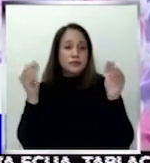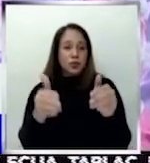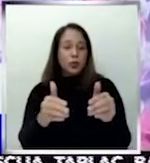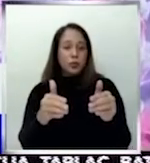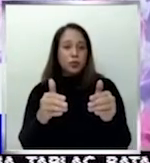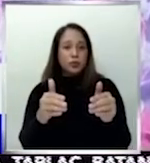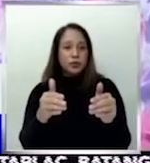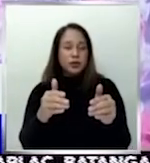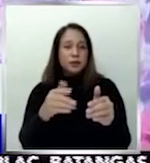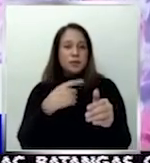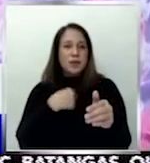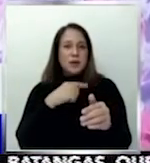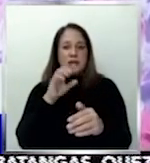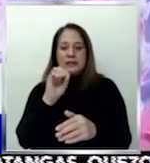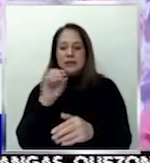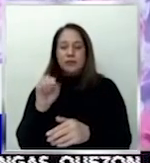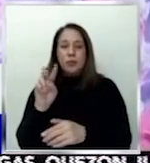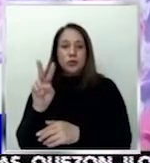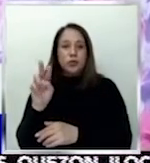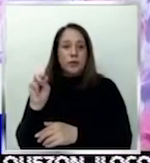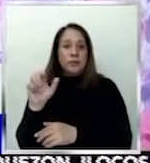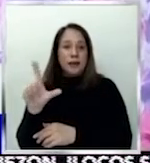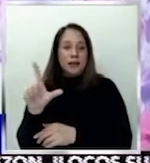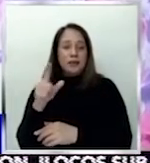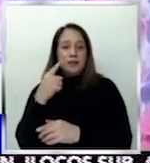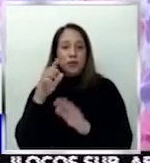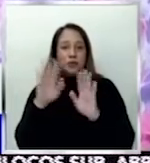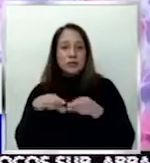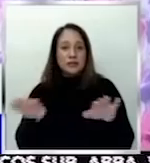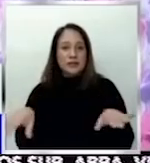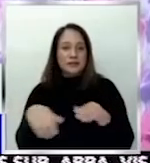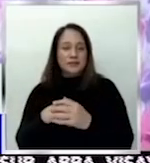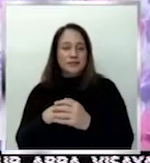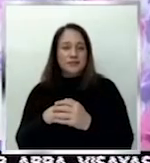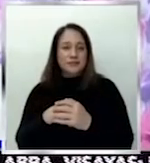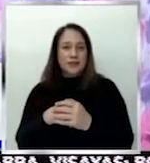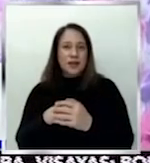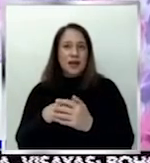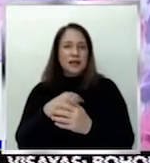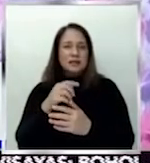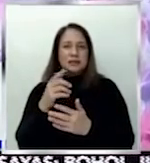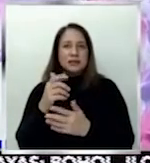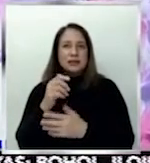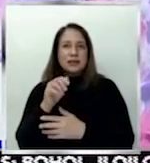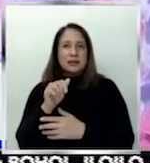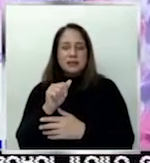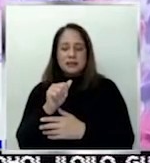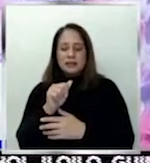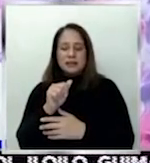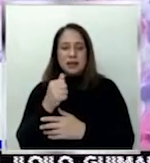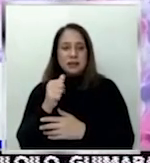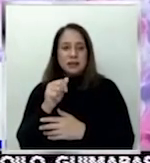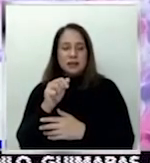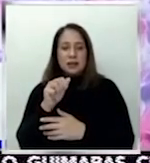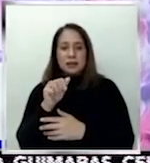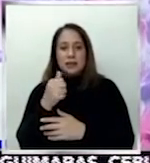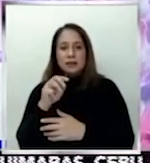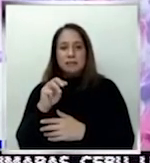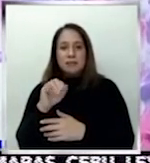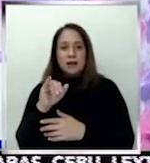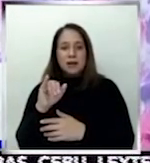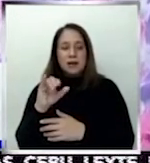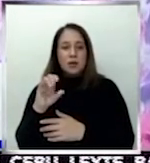it's 0.2 ml sa bata ay 10 micrograms per shot yan. Doon